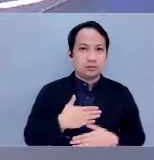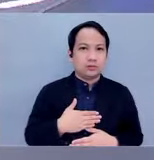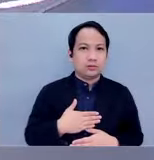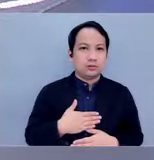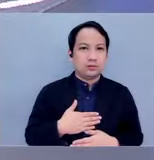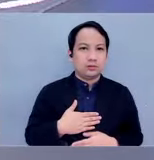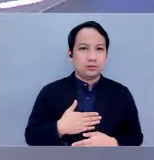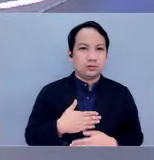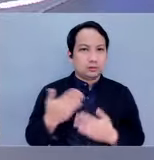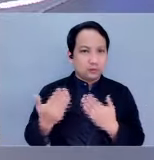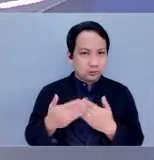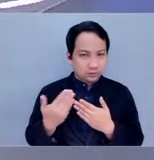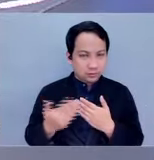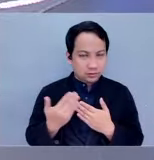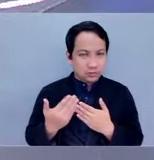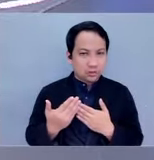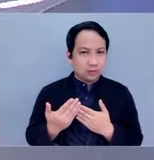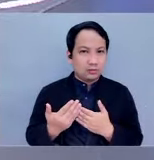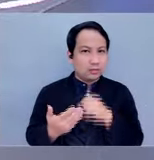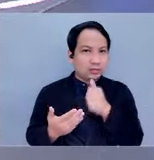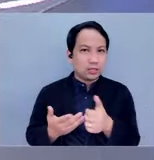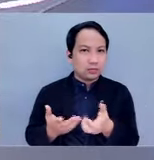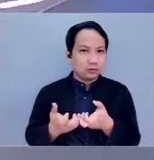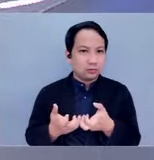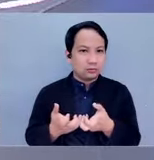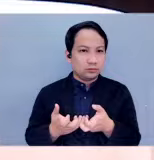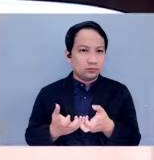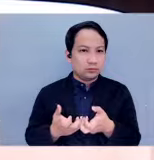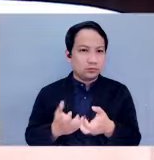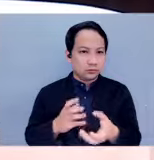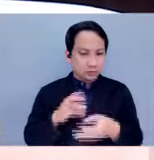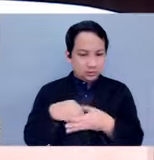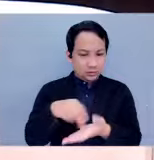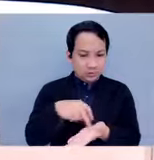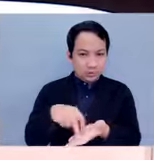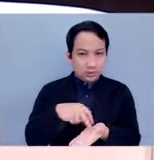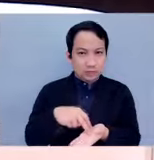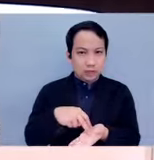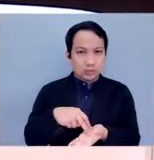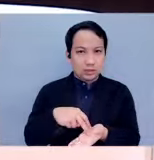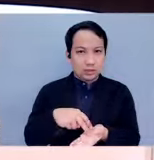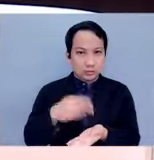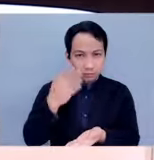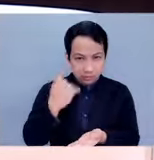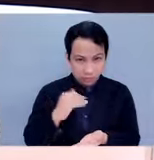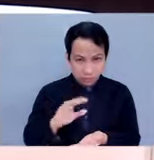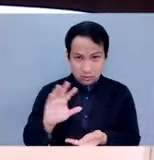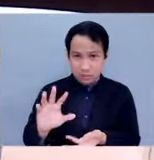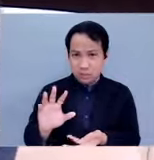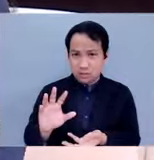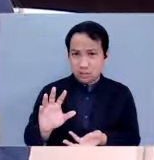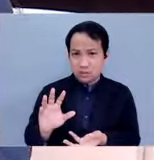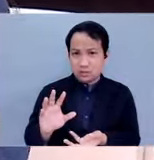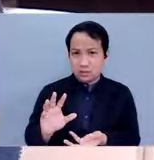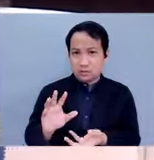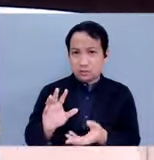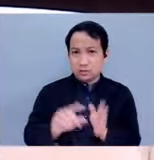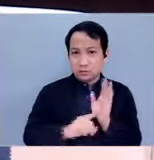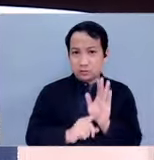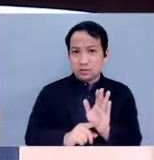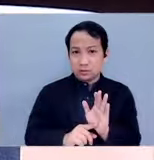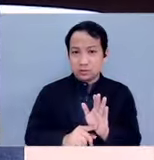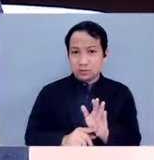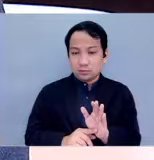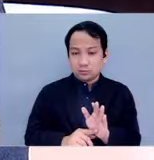simple nun? Kahit ayaw mo, makakasanayan mo at dahil yun ang larawan sa'yo ng pagiging